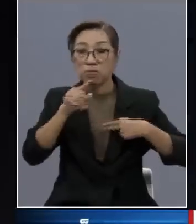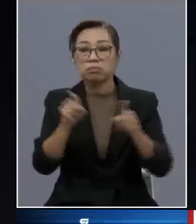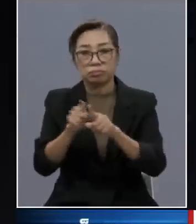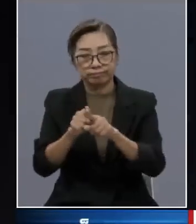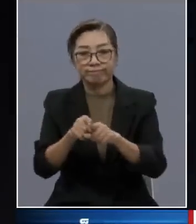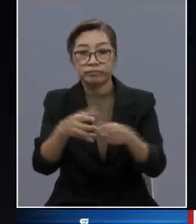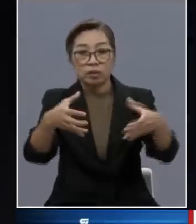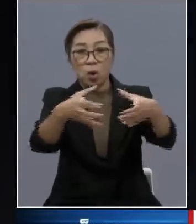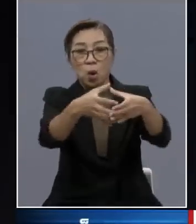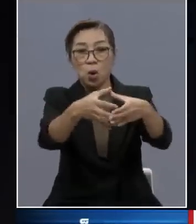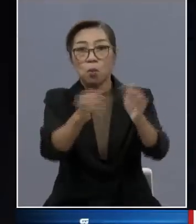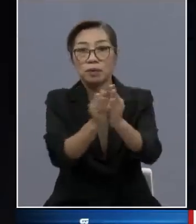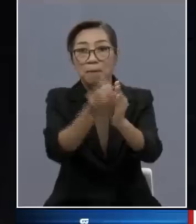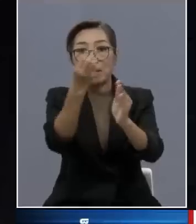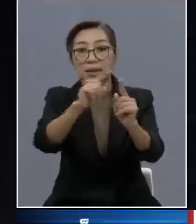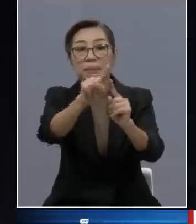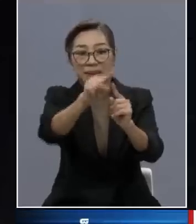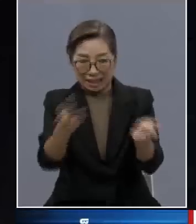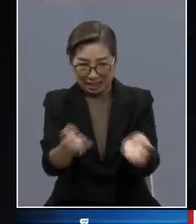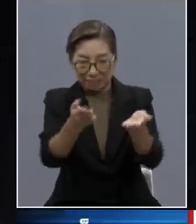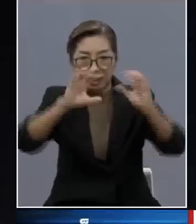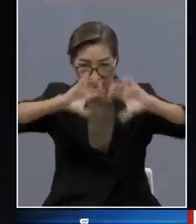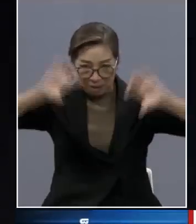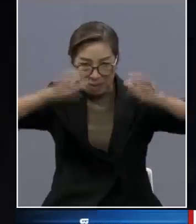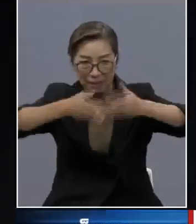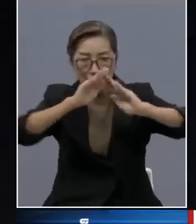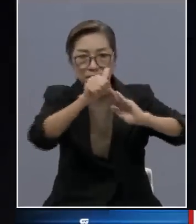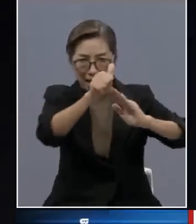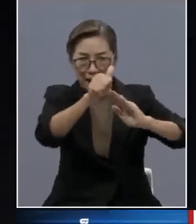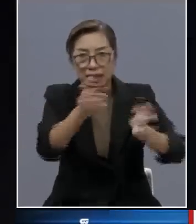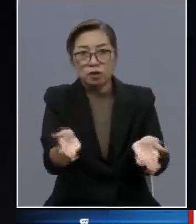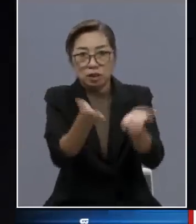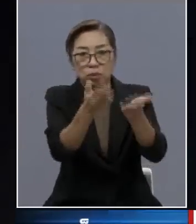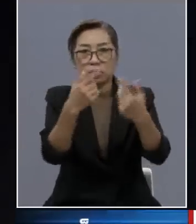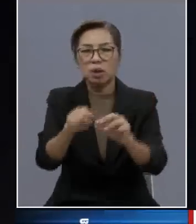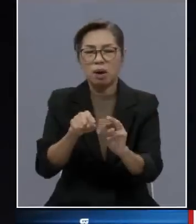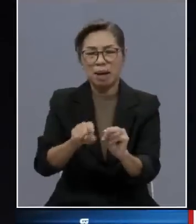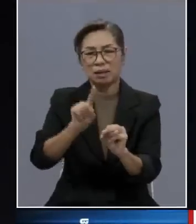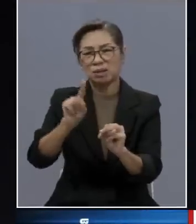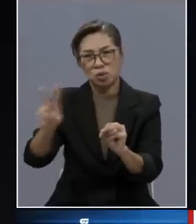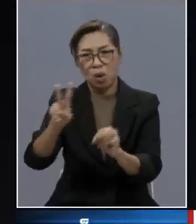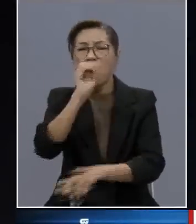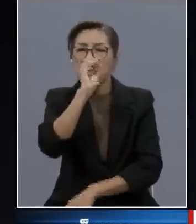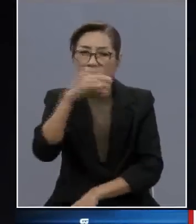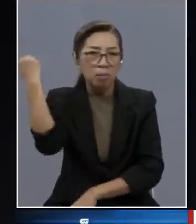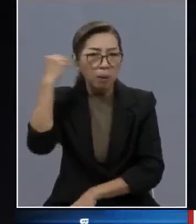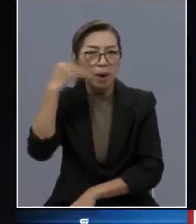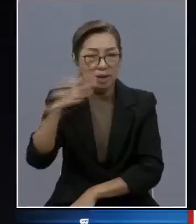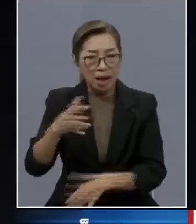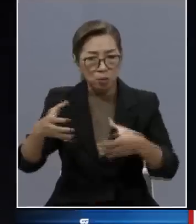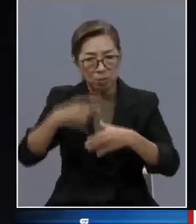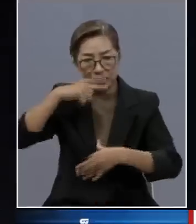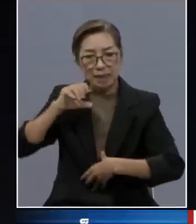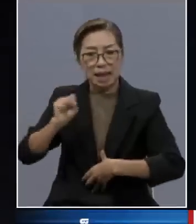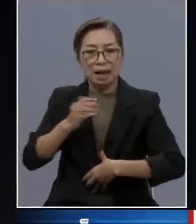นให้พรรคอันดับ1เป็นผู้ตั้งรัฐบาลแต่ในแง่ของมาตรา112คุณหญิงบอกพูดหลายครั้งแล้วครับจุดยืนไทยสร้างไ